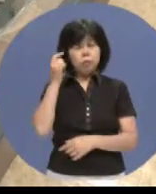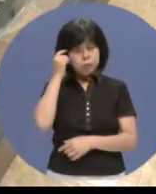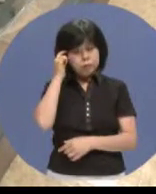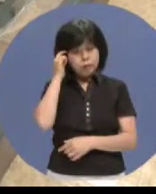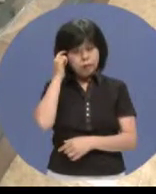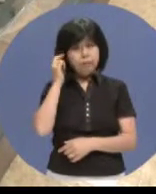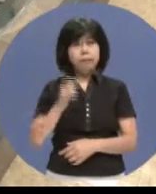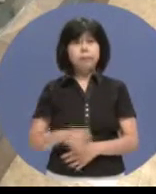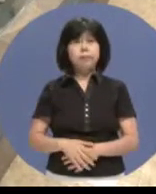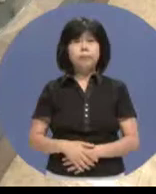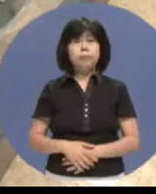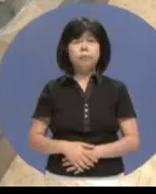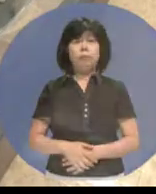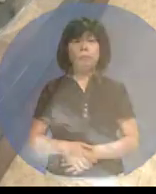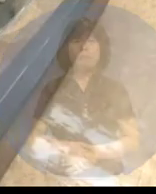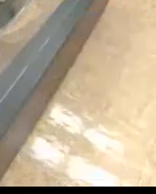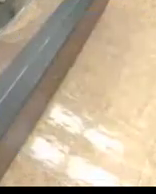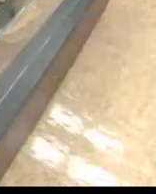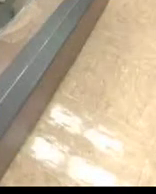です。